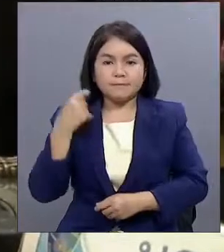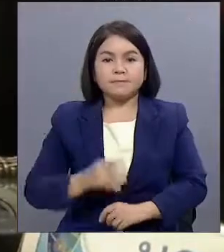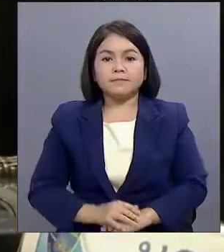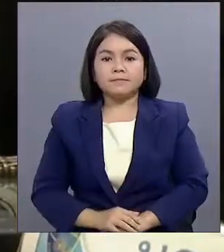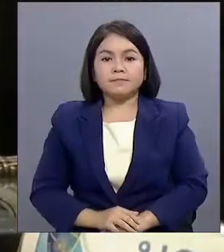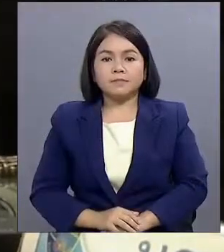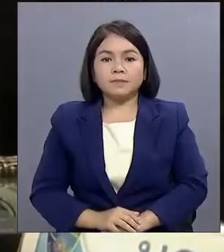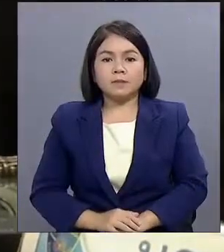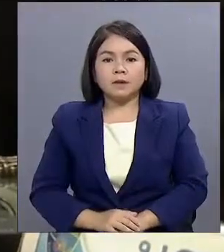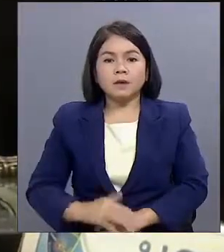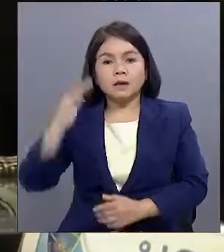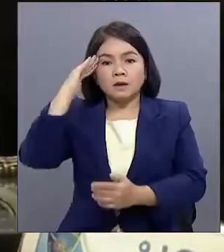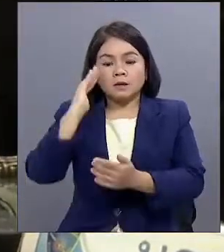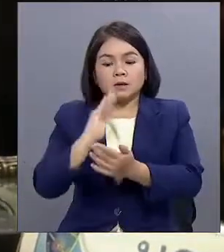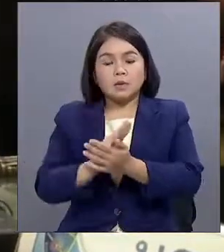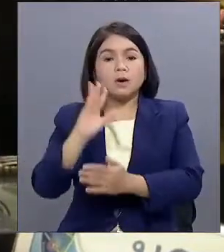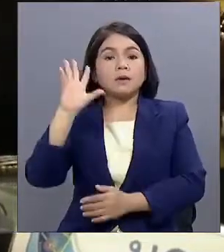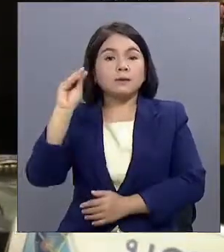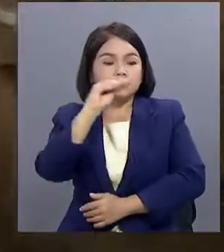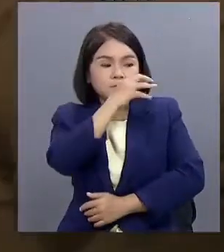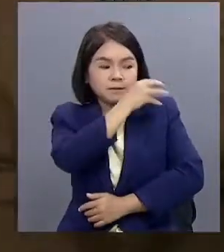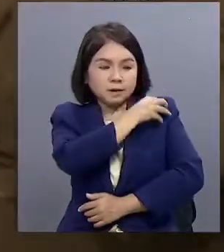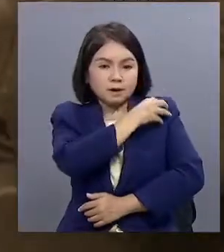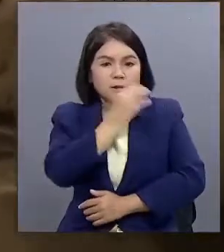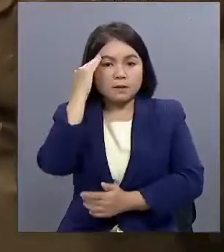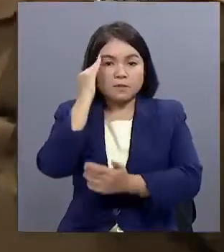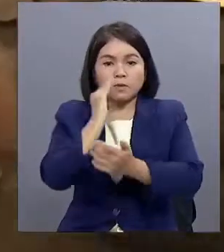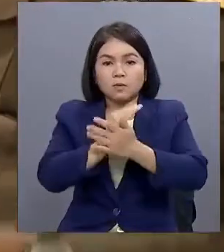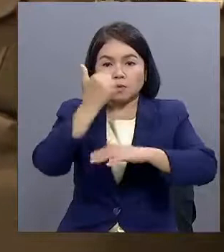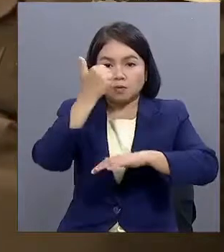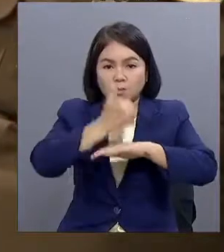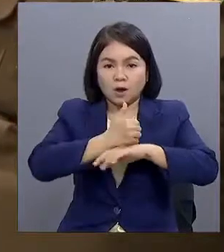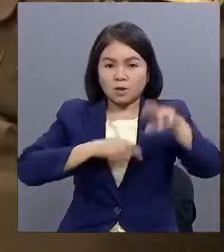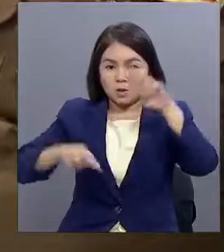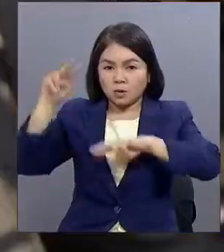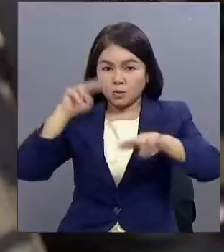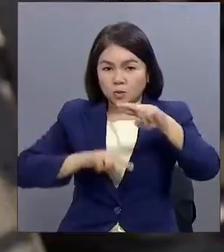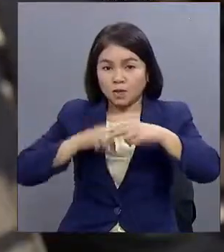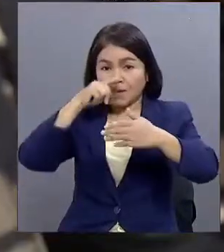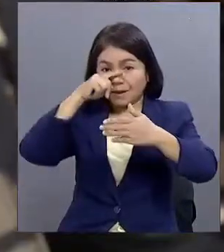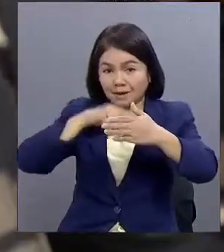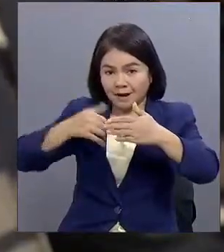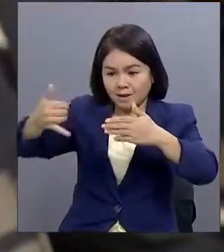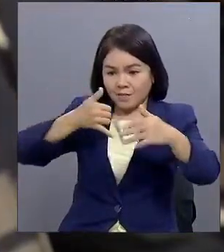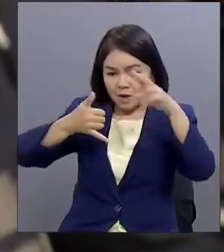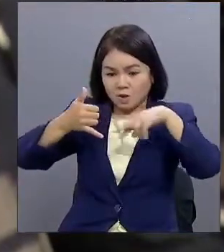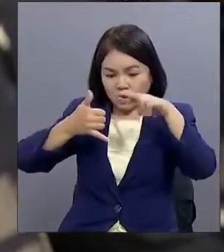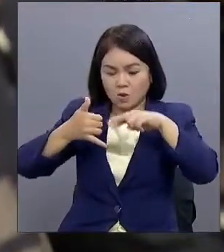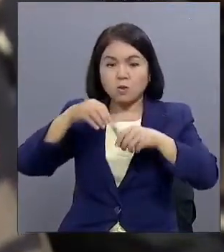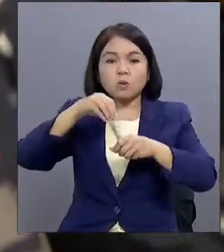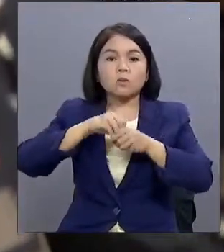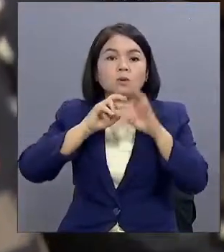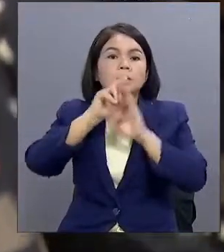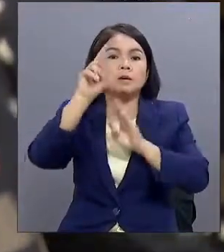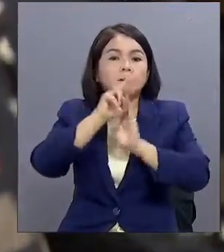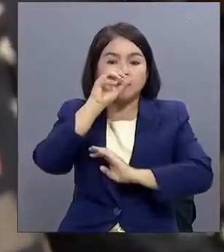พลตำรวจโทสมพงษ์ชิงดวงผู้บัญชาการสำนักงานตรวจคนเข้าเมืองที่ลงพื้นที่จังหวัดเชียงรายเปิดเผยว่าจุด